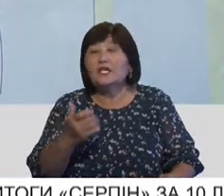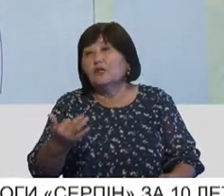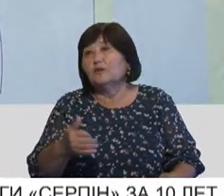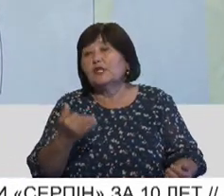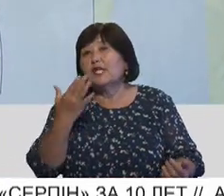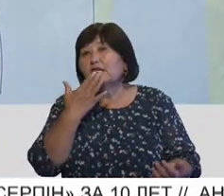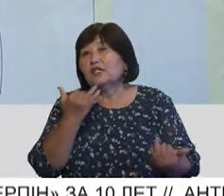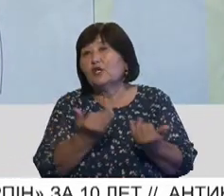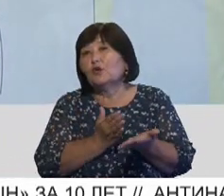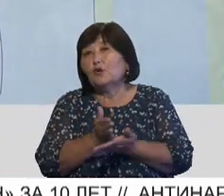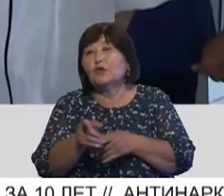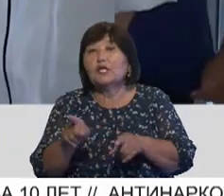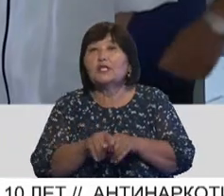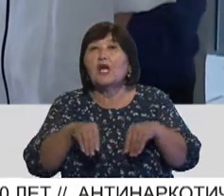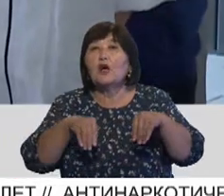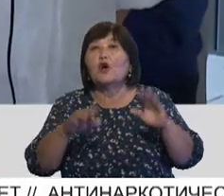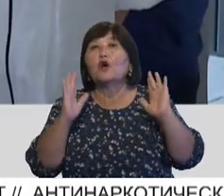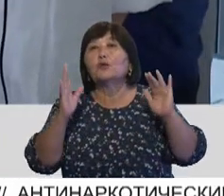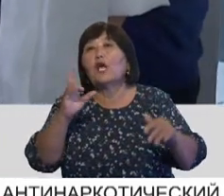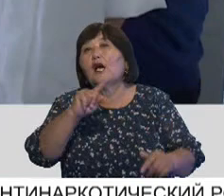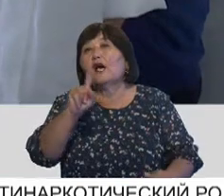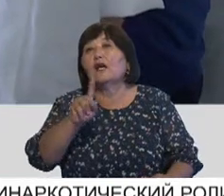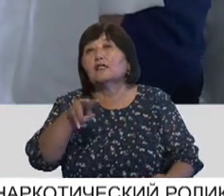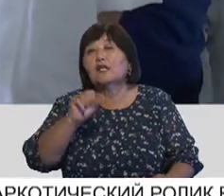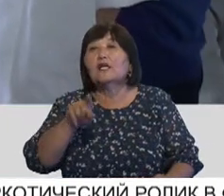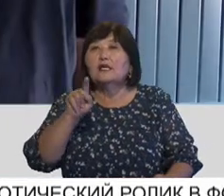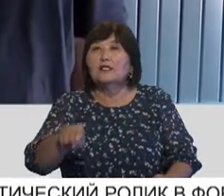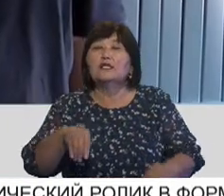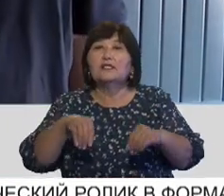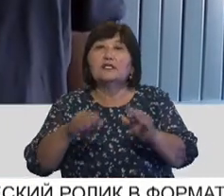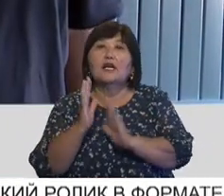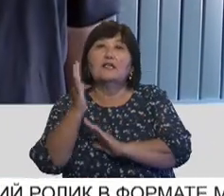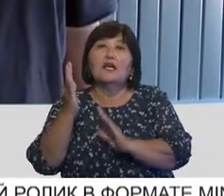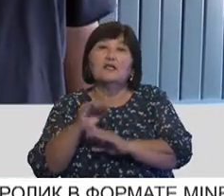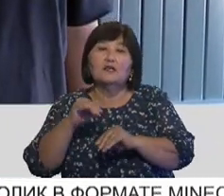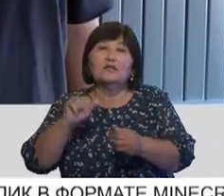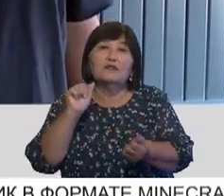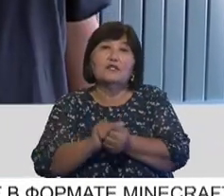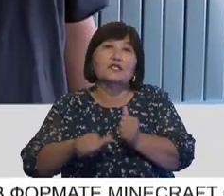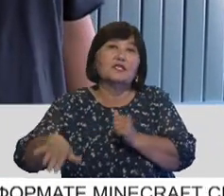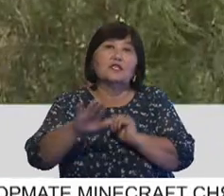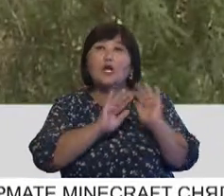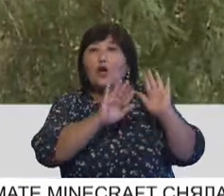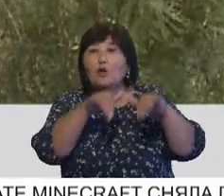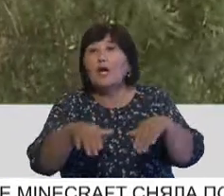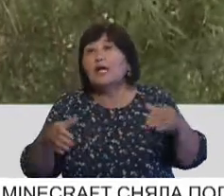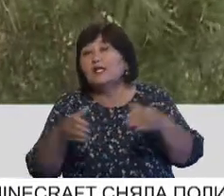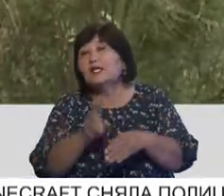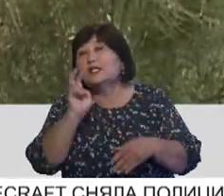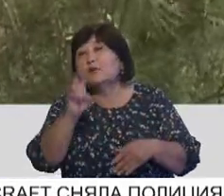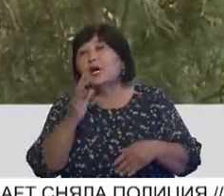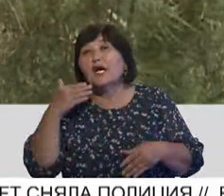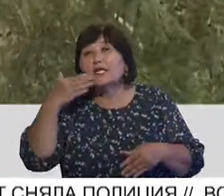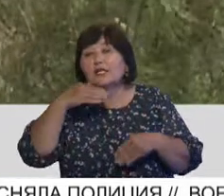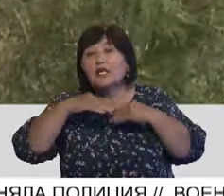Иностранные гости побывали и в лесопитомнике Казалинского района. Выращенные здесь саженцы высаживаются на высохшем дне моря. Далее делегация побывала на